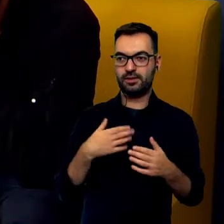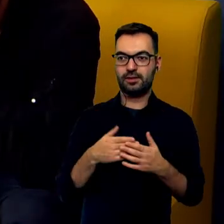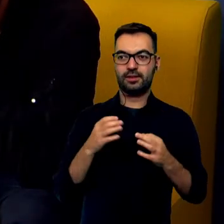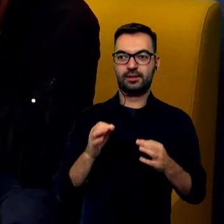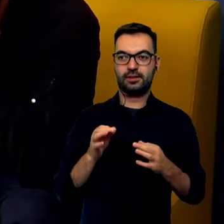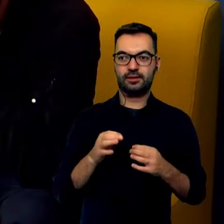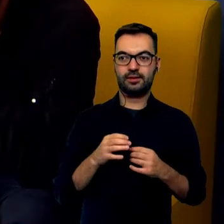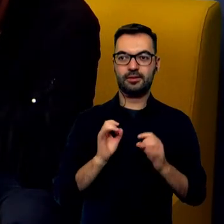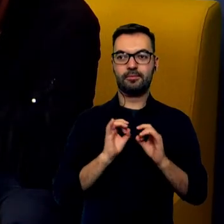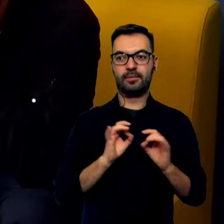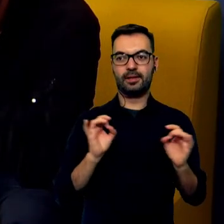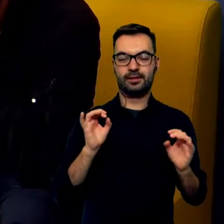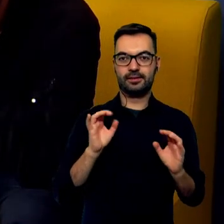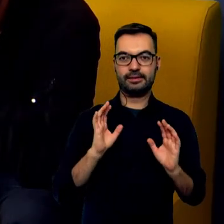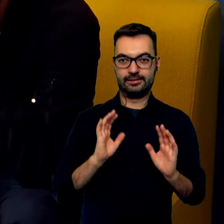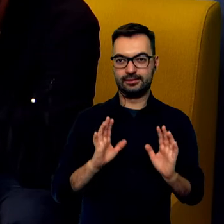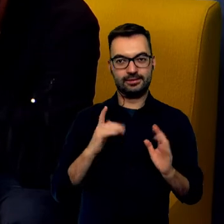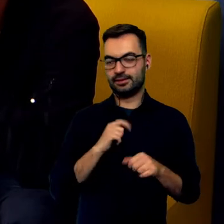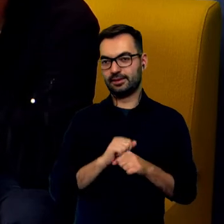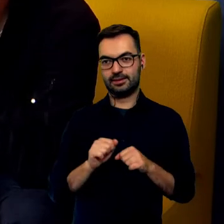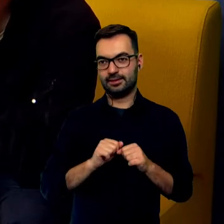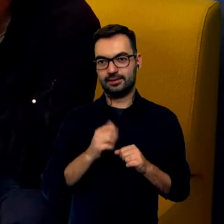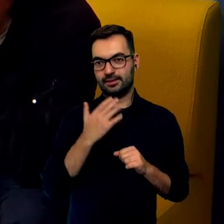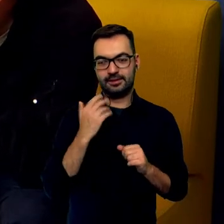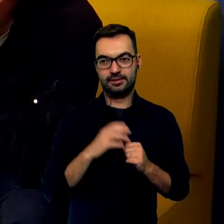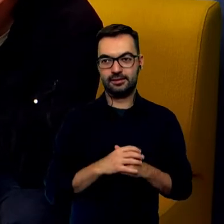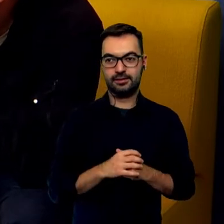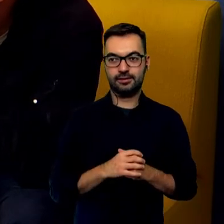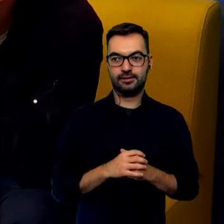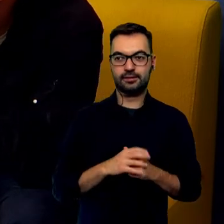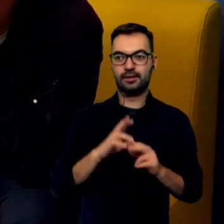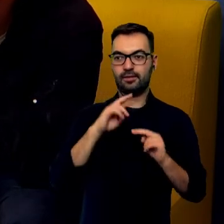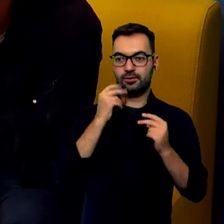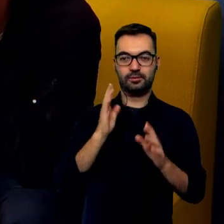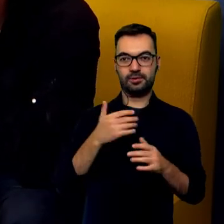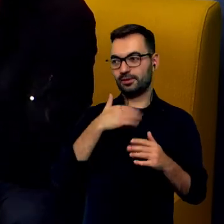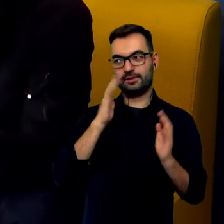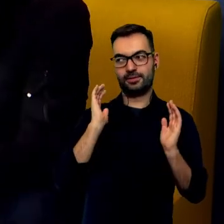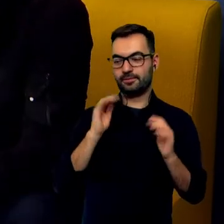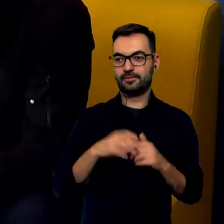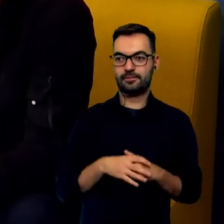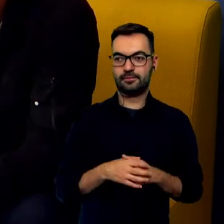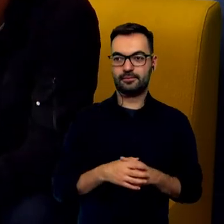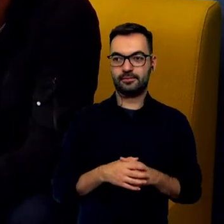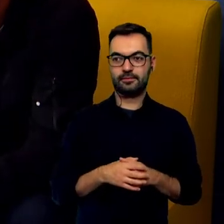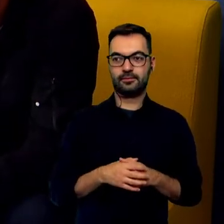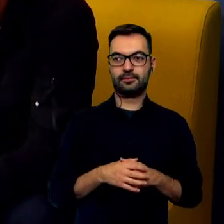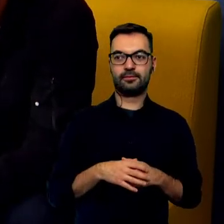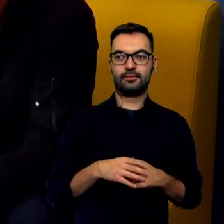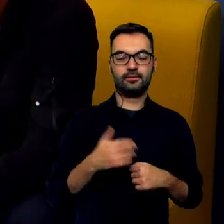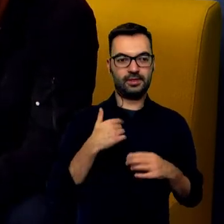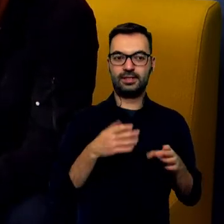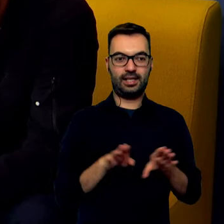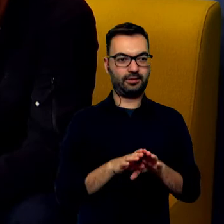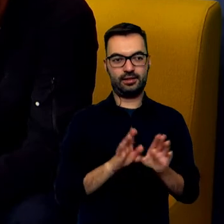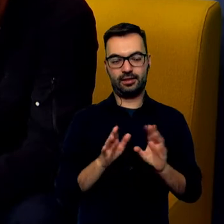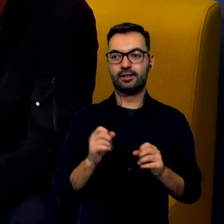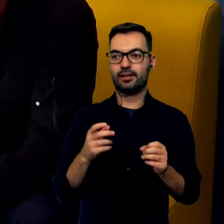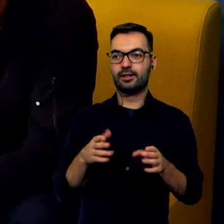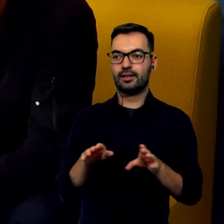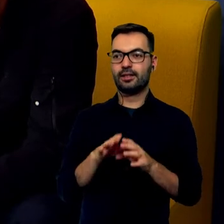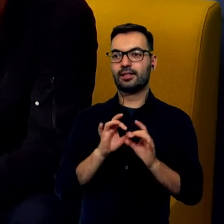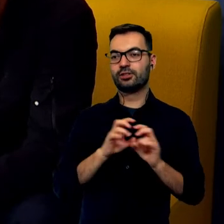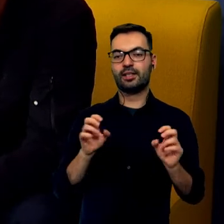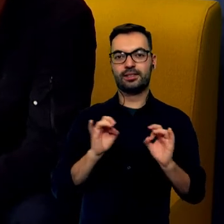ten moment tym pedagogiem nie jestem, nie wiem, czy do tego wrócę, bo... Aha. Czyli to czas jest na razie zamknięty. Tak, bo